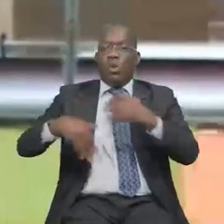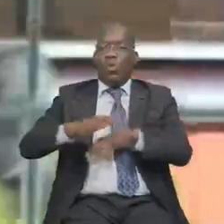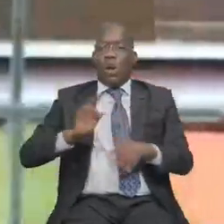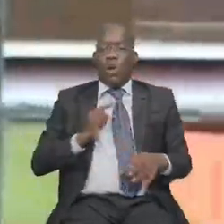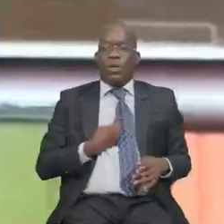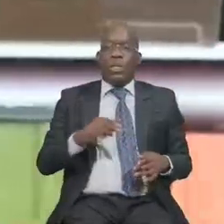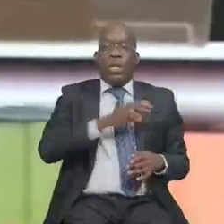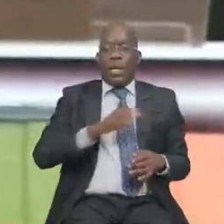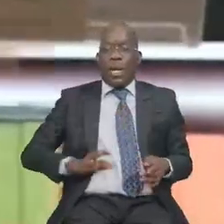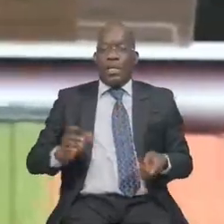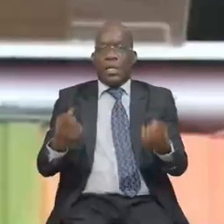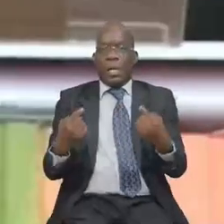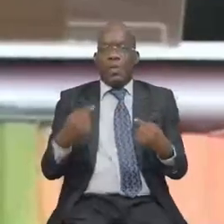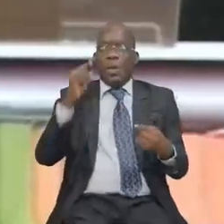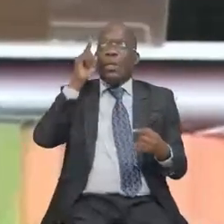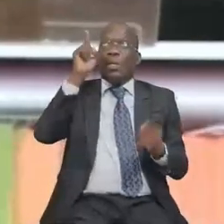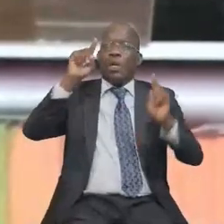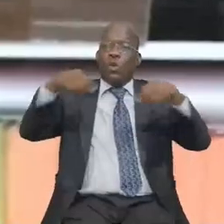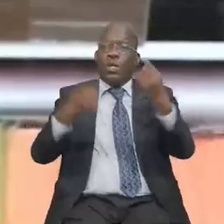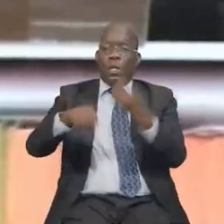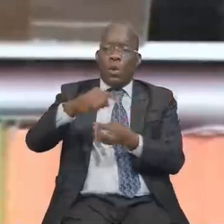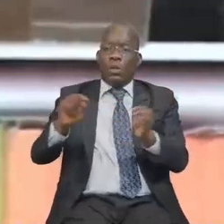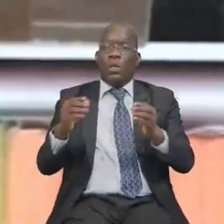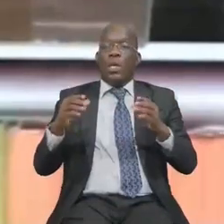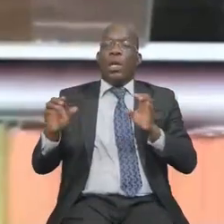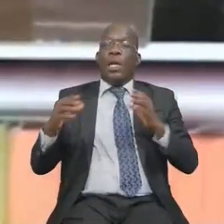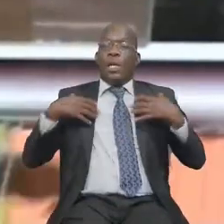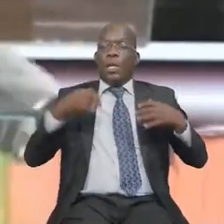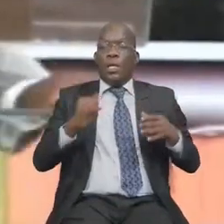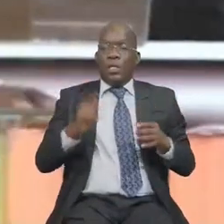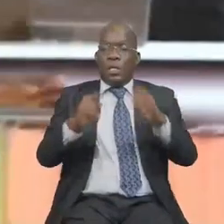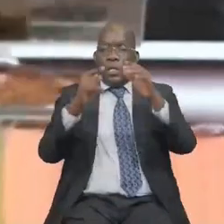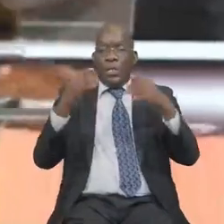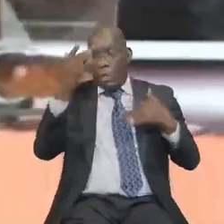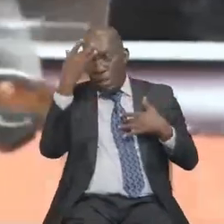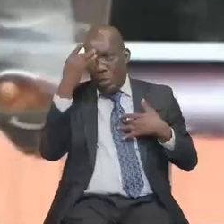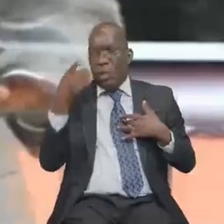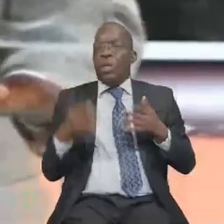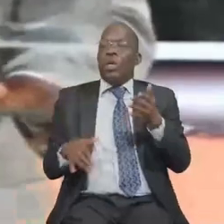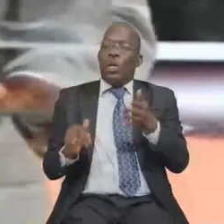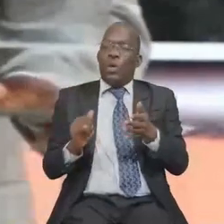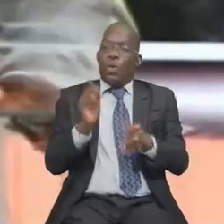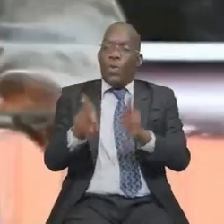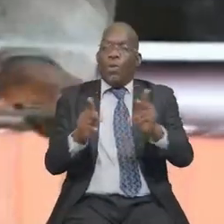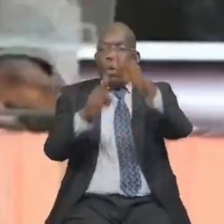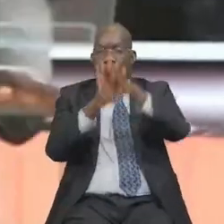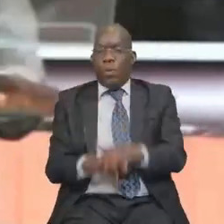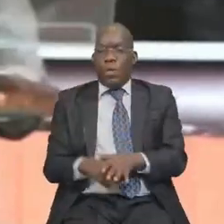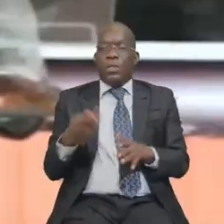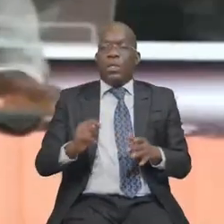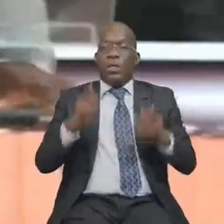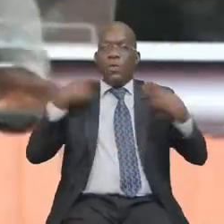partout, guérissant les malades. Et ceux qui étaient opprimés, les pharisiens, n'ont jamais amené